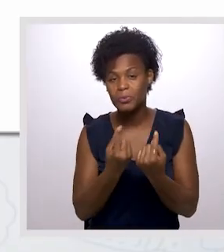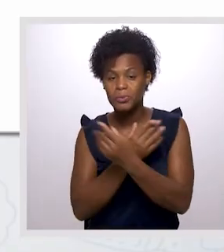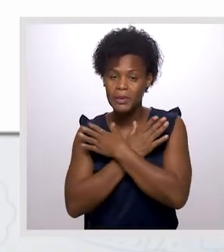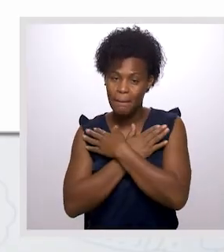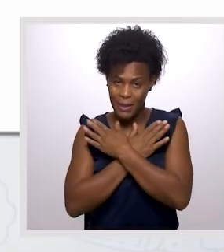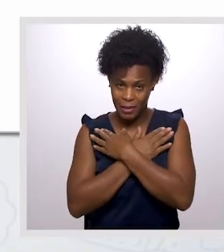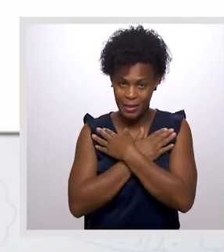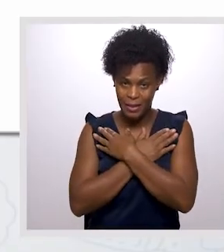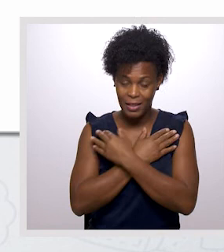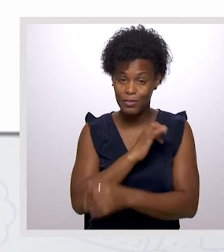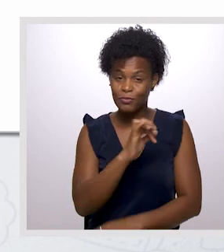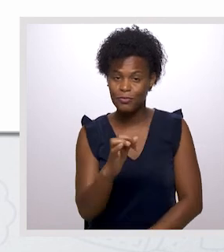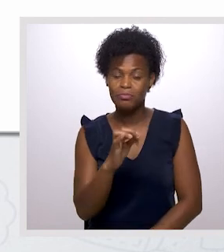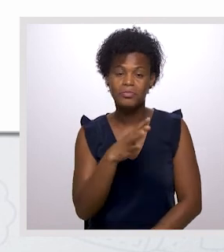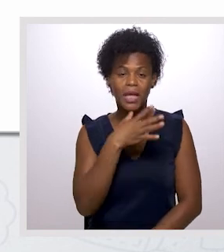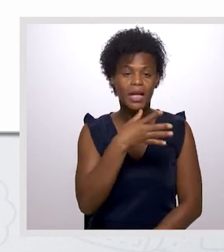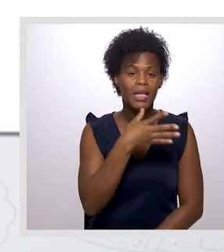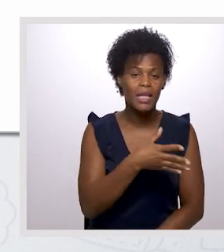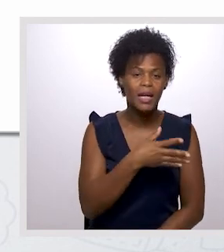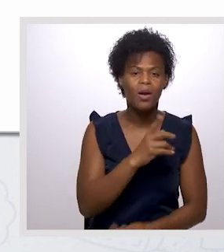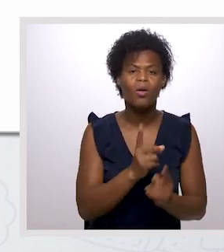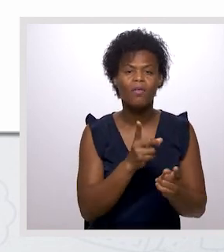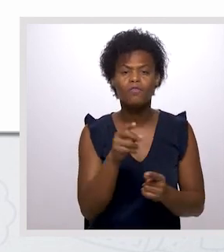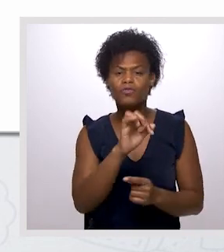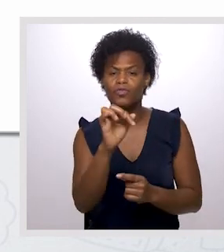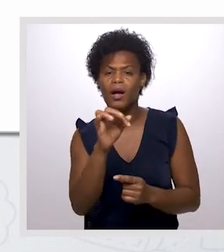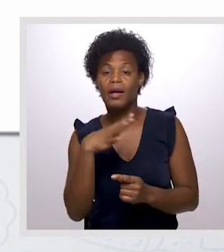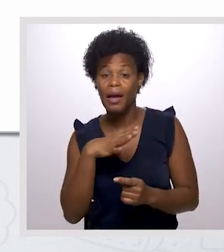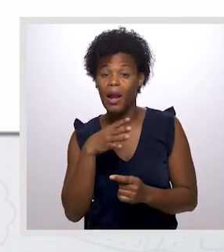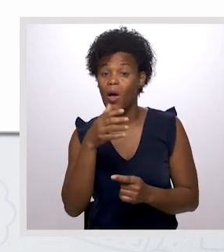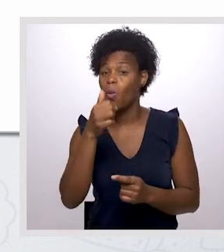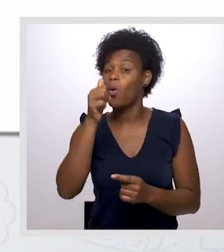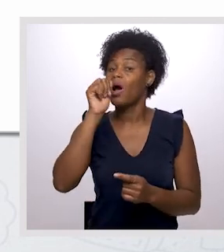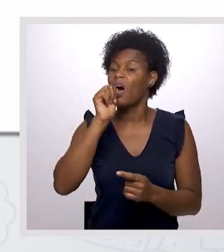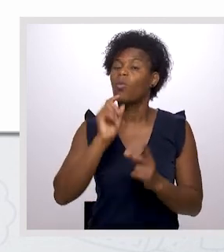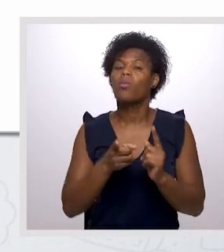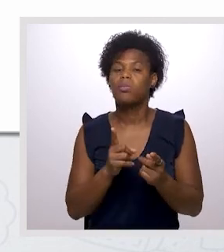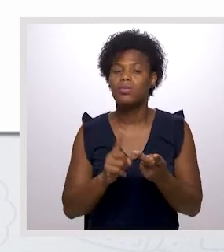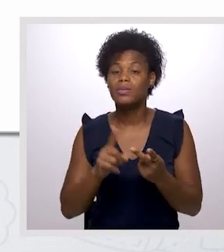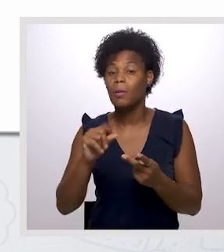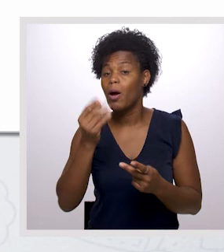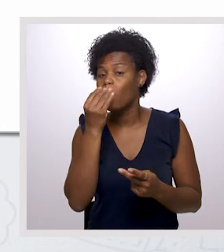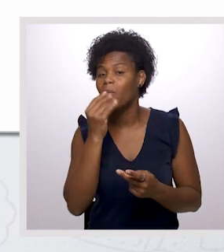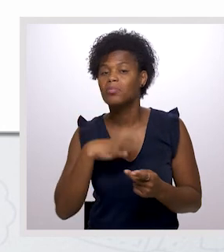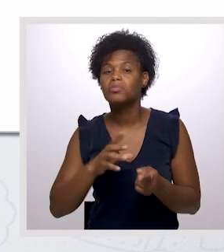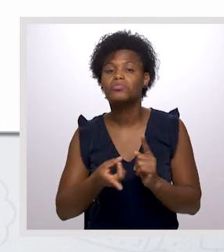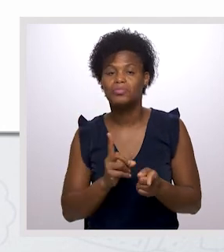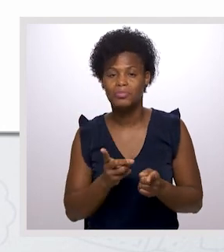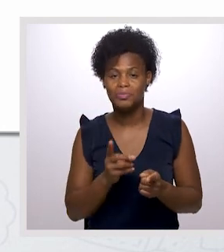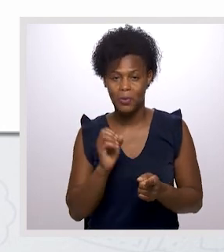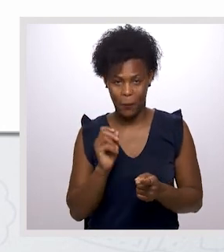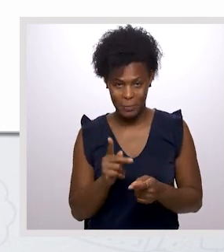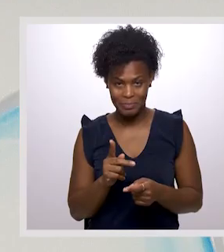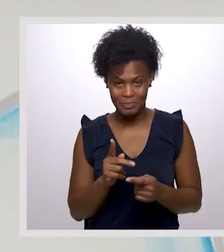quelques amis et vous allez dire ce que vous prenez pour boire et pour manger.